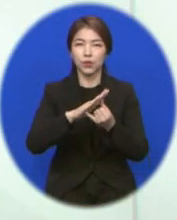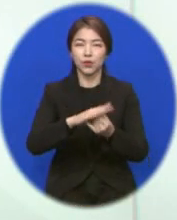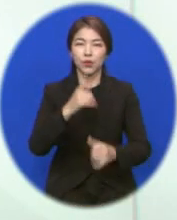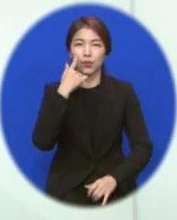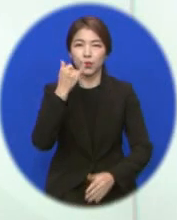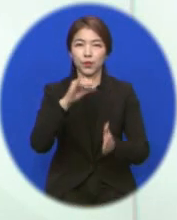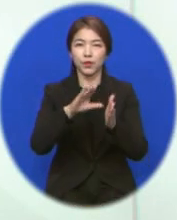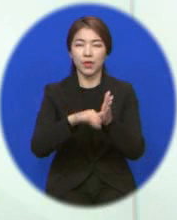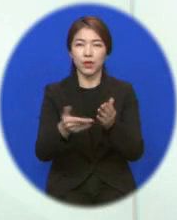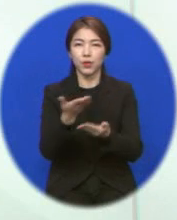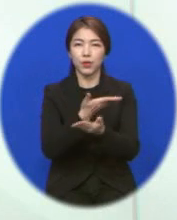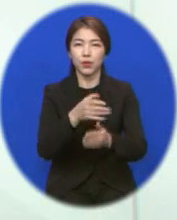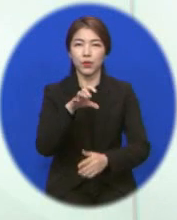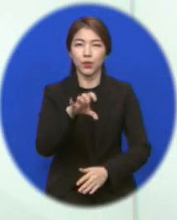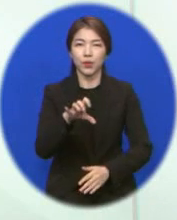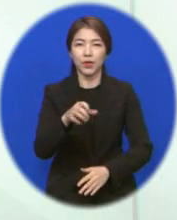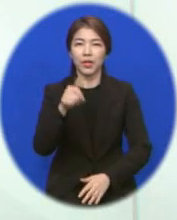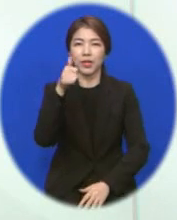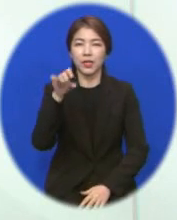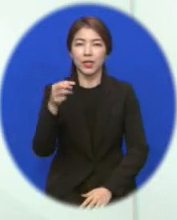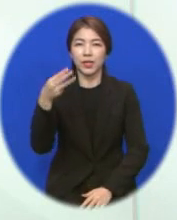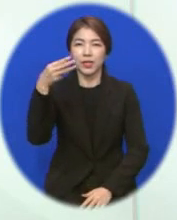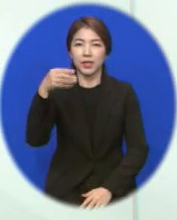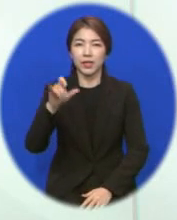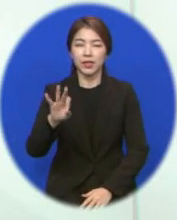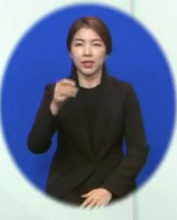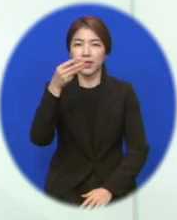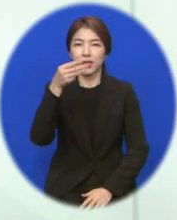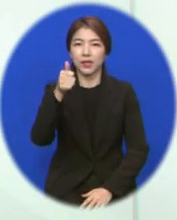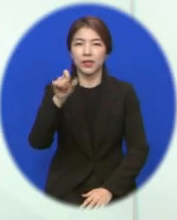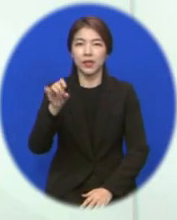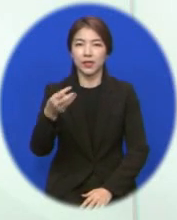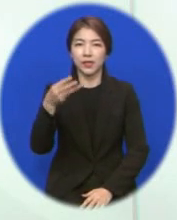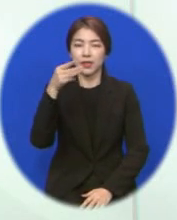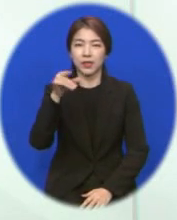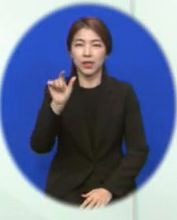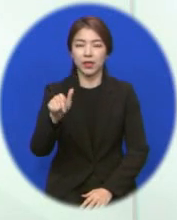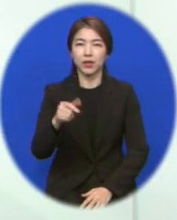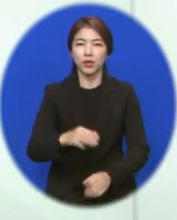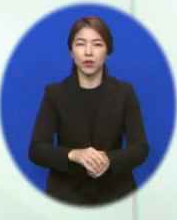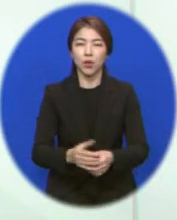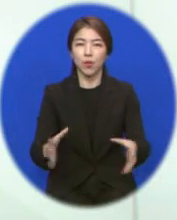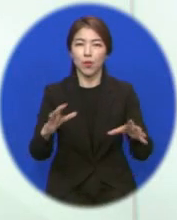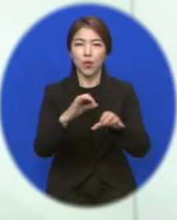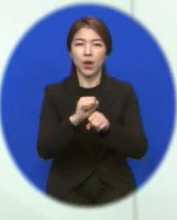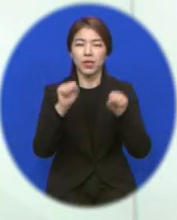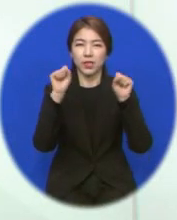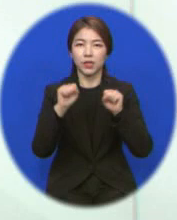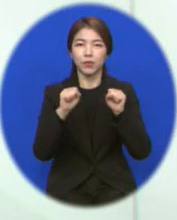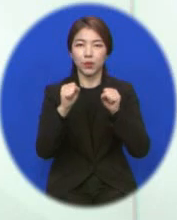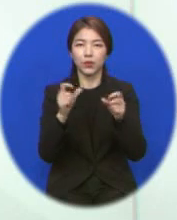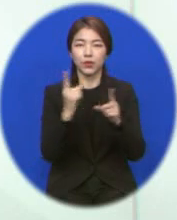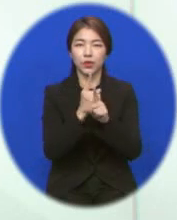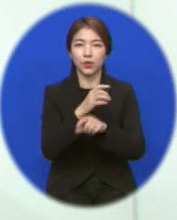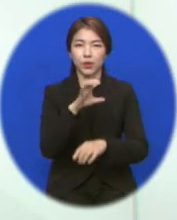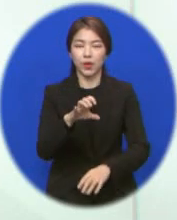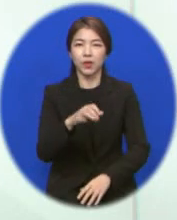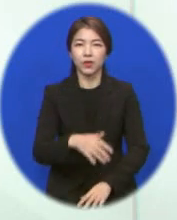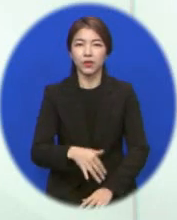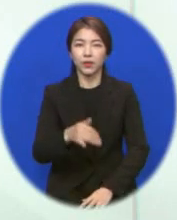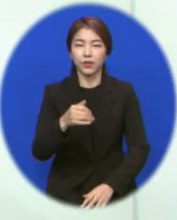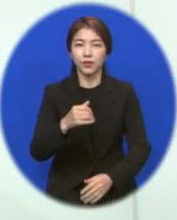저는이곳을최첨단 문화공간이자 청소년,부모,교육목적을위한복합스포츠및치유공간으로탈바꿈시키겠습니다